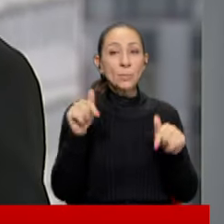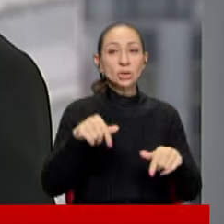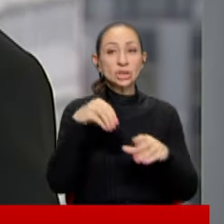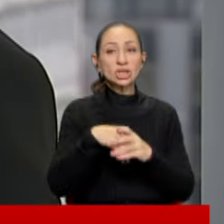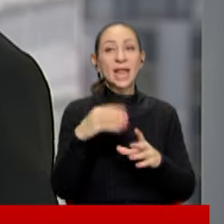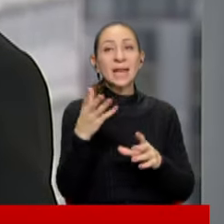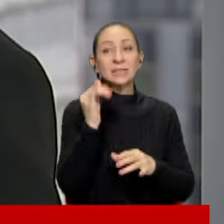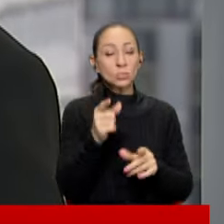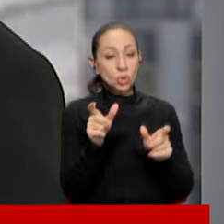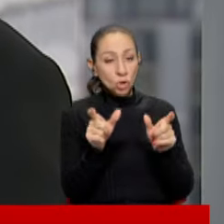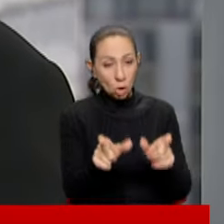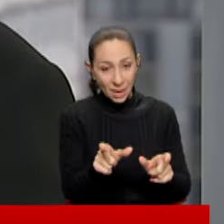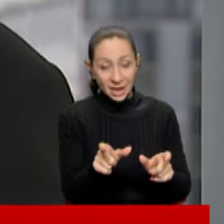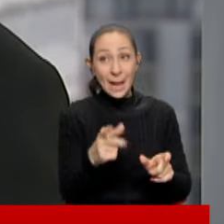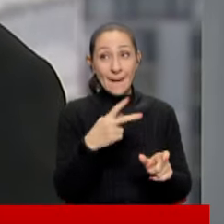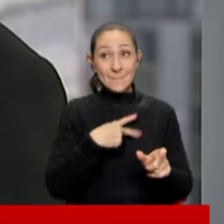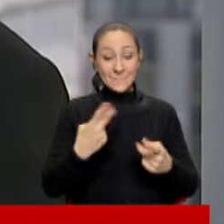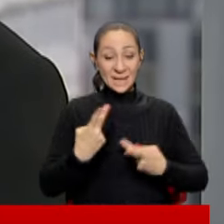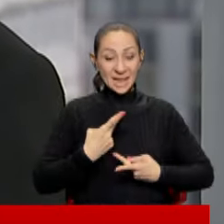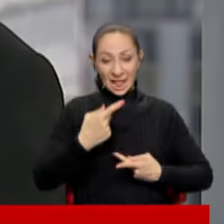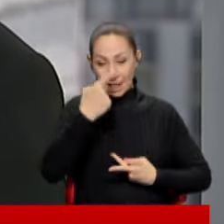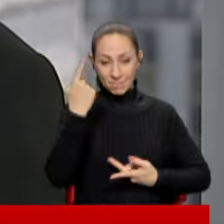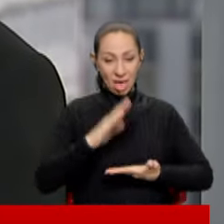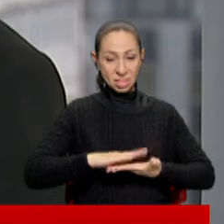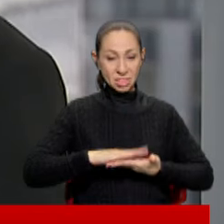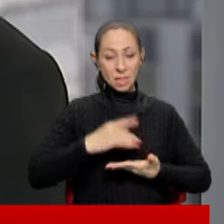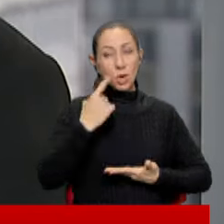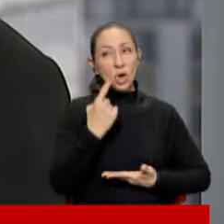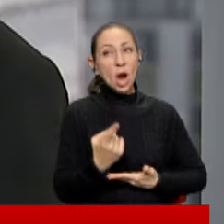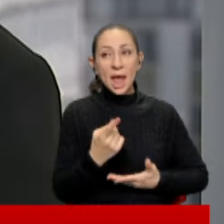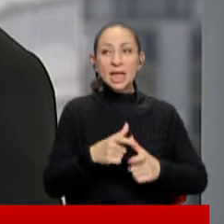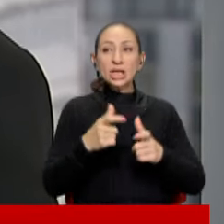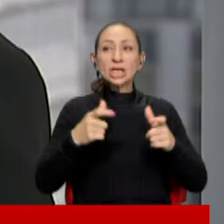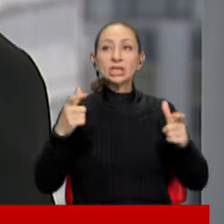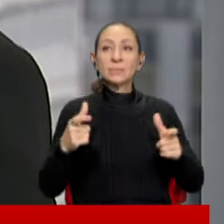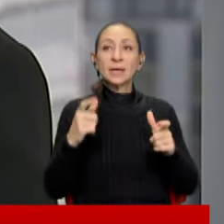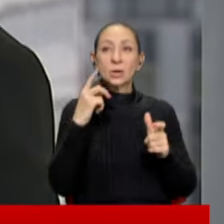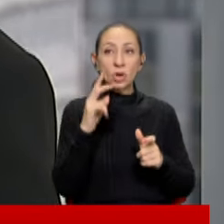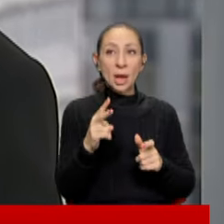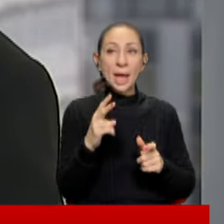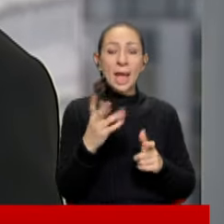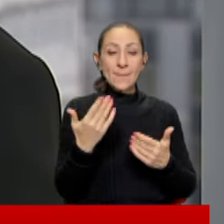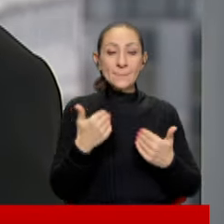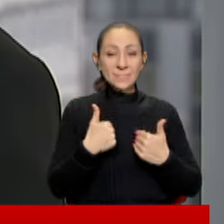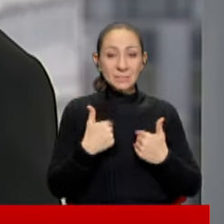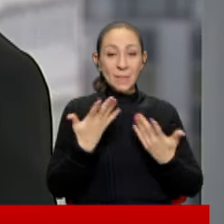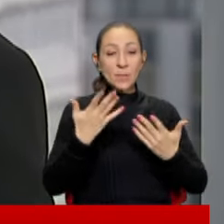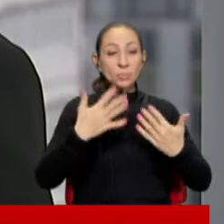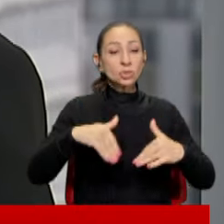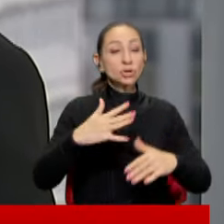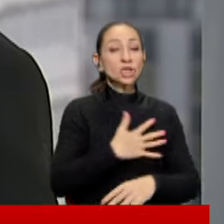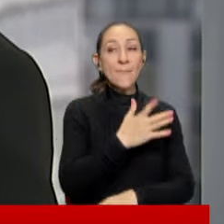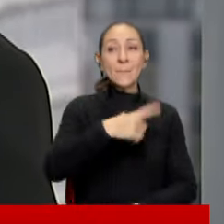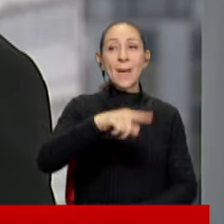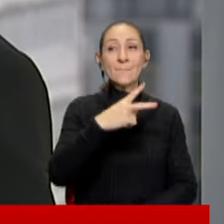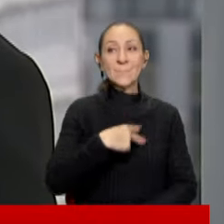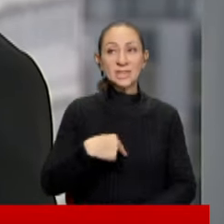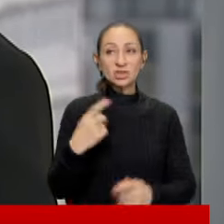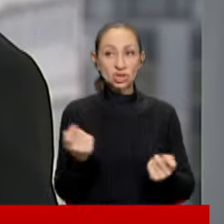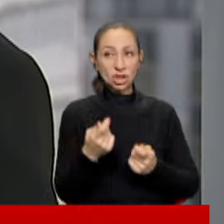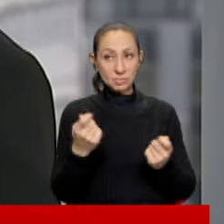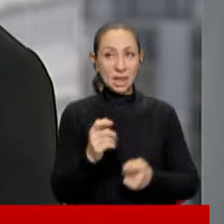en azından bunu korumak ve belediyelerin imkanları doğrultusunda da geliştirmek noktasında hem bizim hem de bütün Cumhuriyet Halk Partili